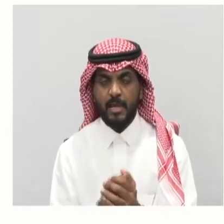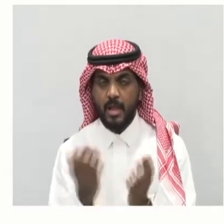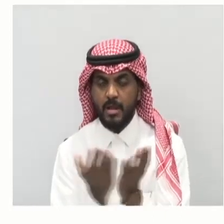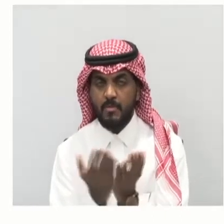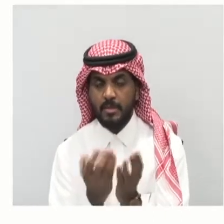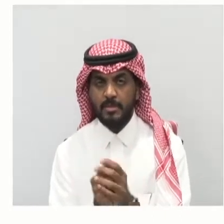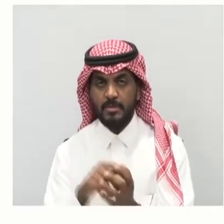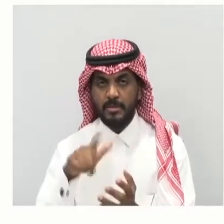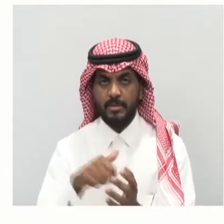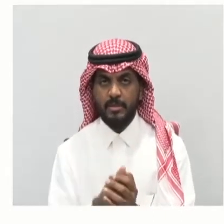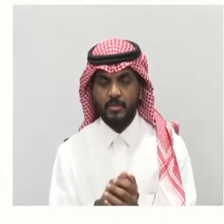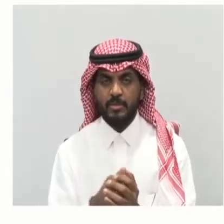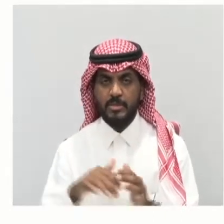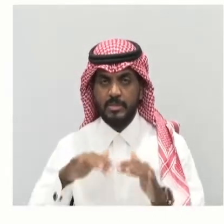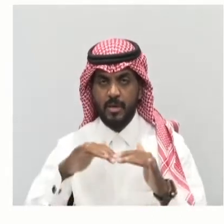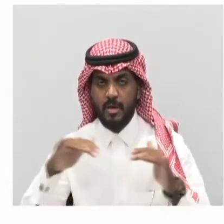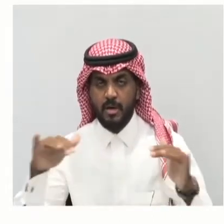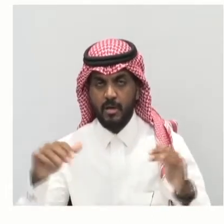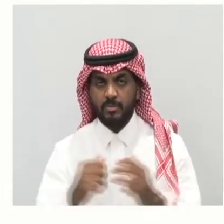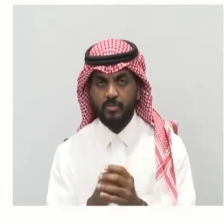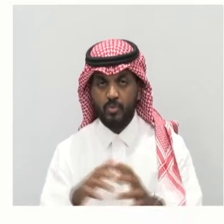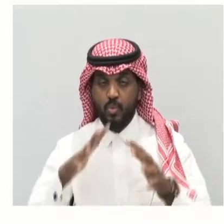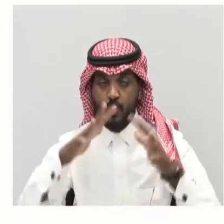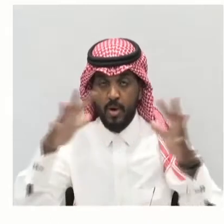المدرسة، ساحة واسعة